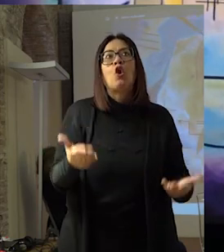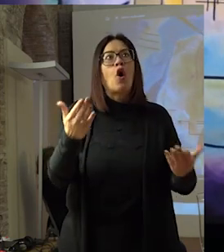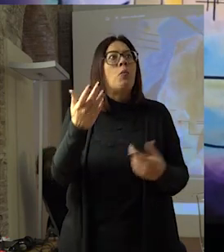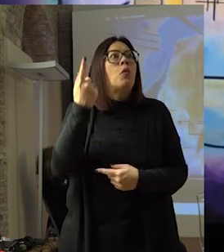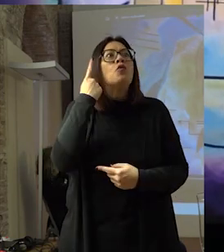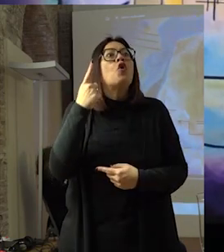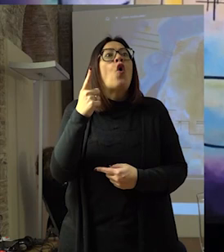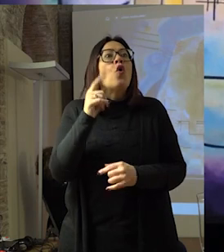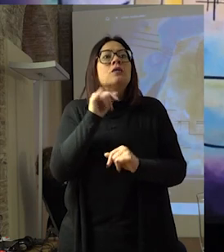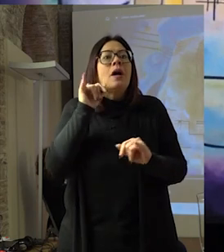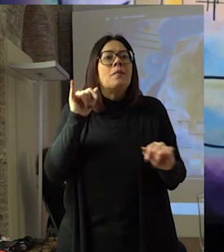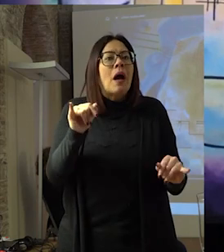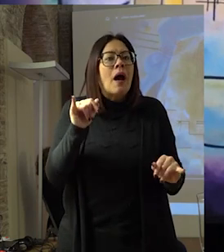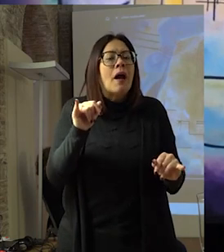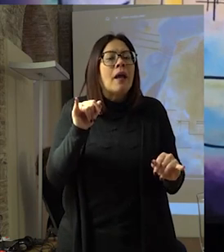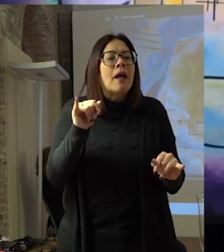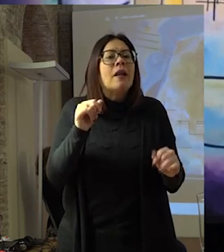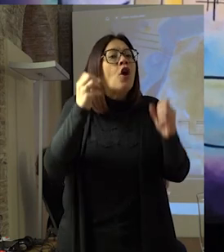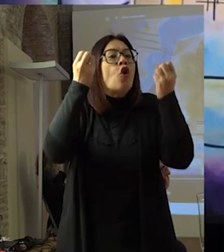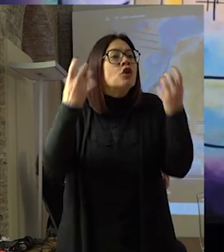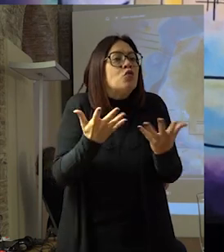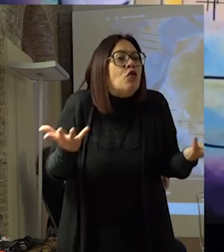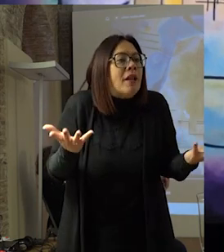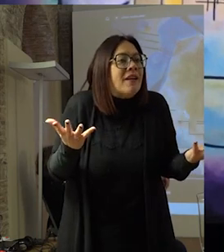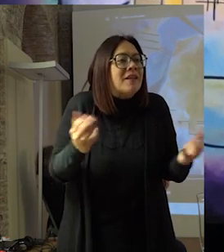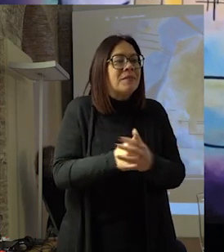non sa mai cosa succede.